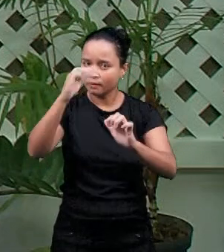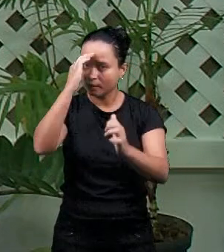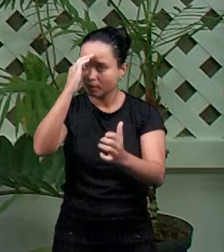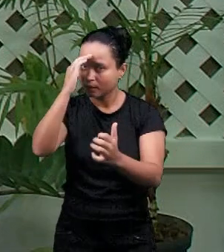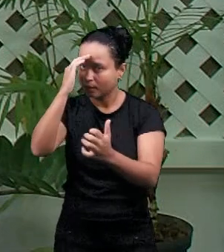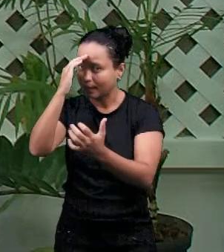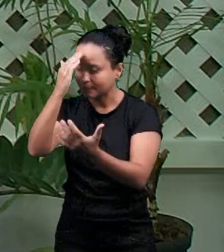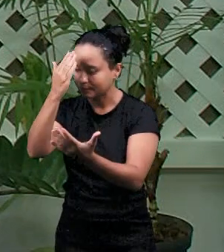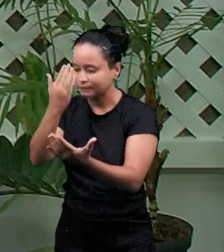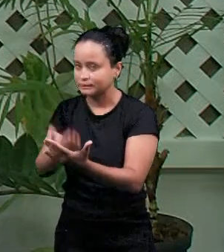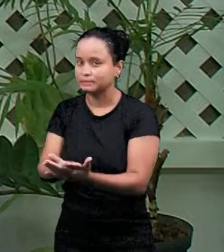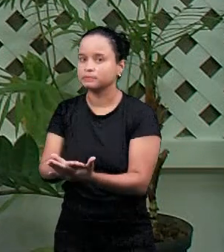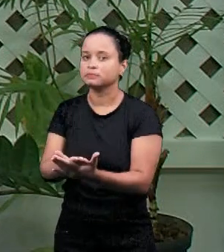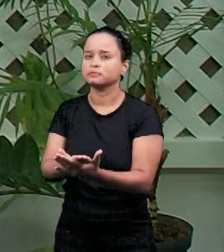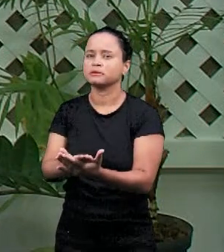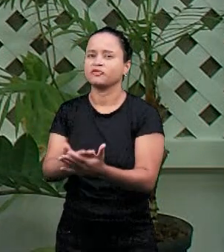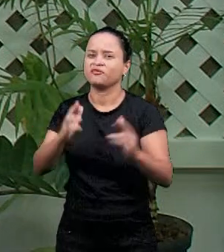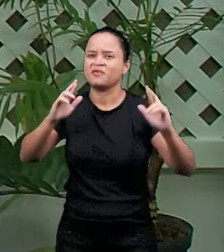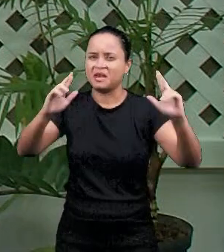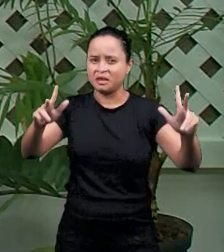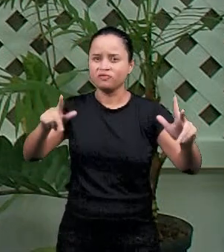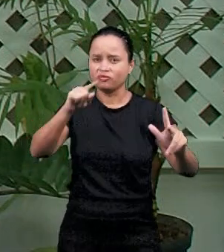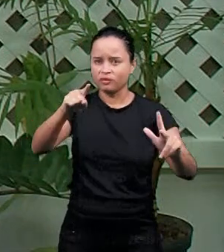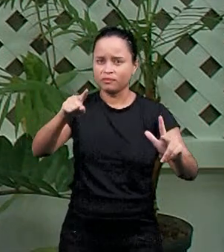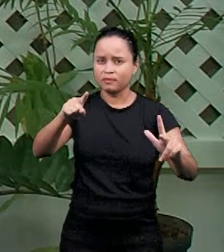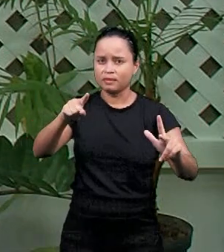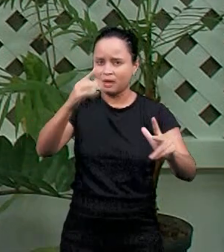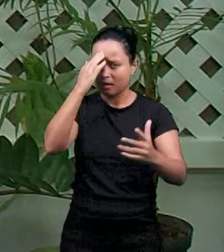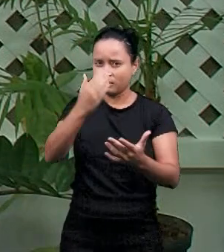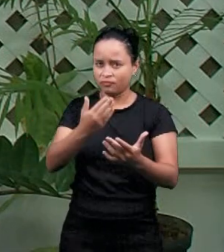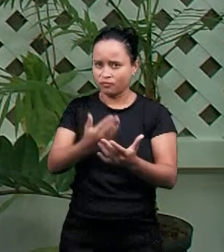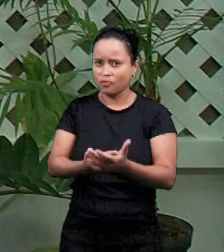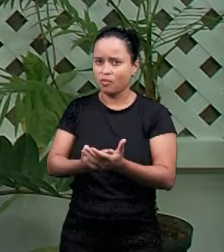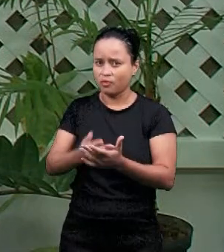anathème. Donc, Galates 1, 8, 9.